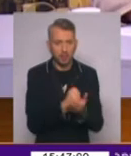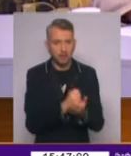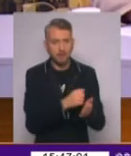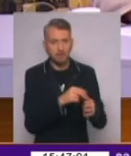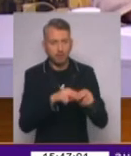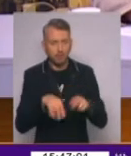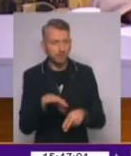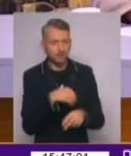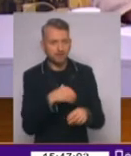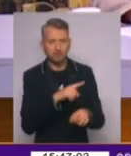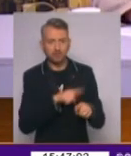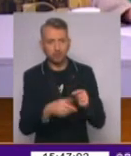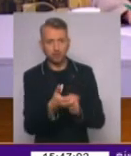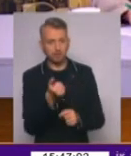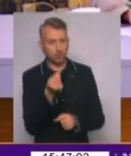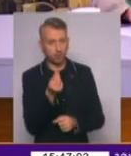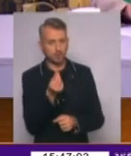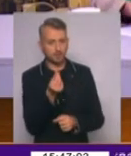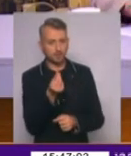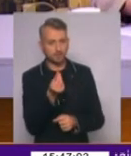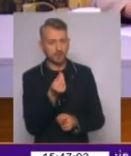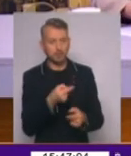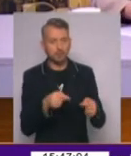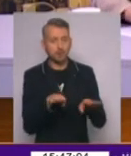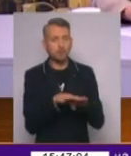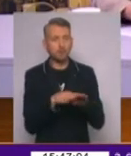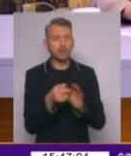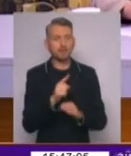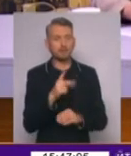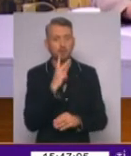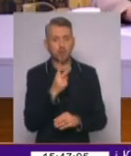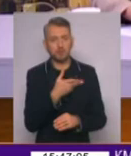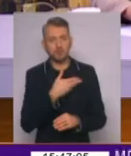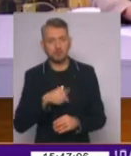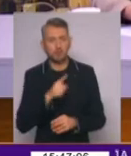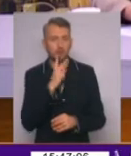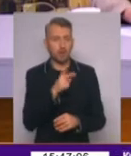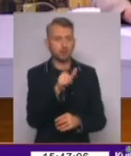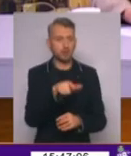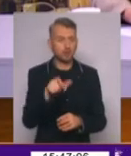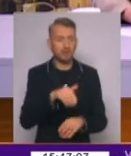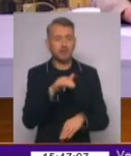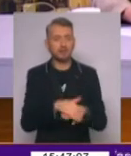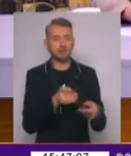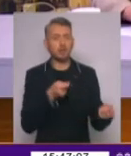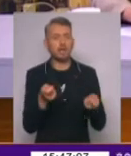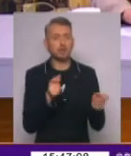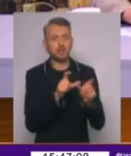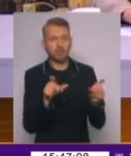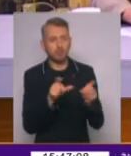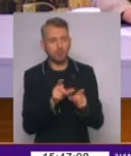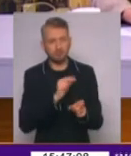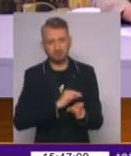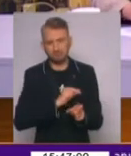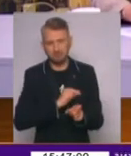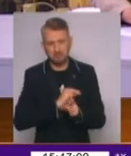ці кошти. Відповідно, у порівнянні з тим, що бачимо ми, що бачать люди, що фактично керуючі компанії є